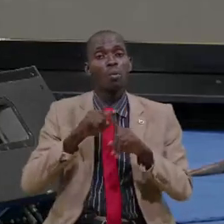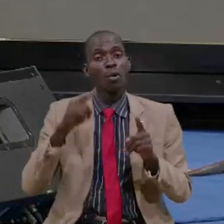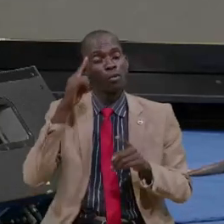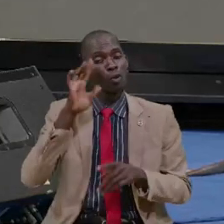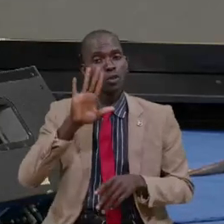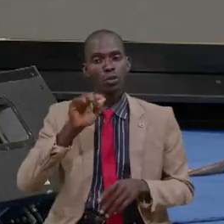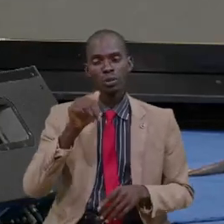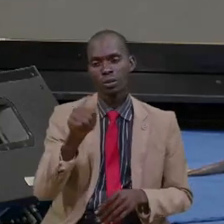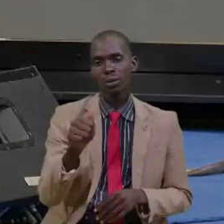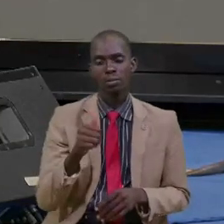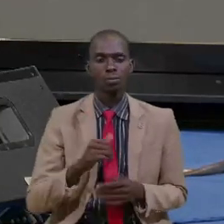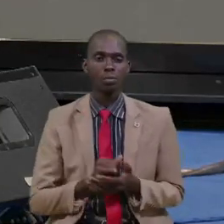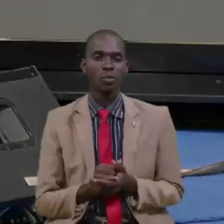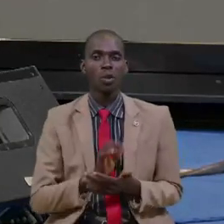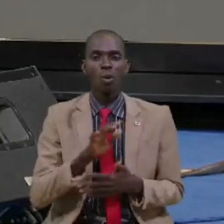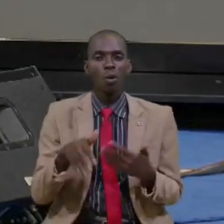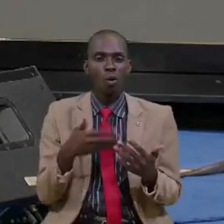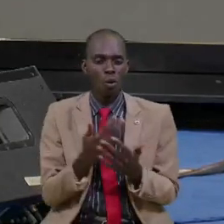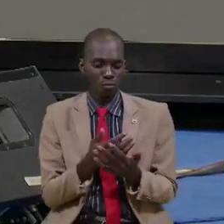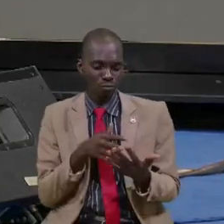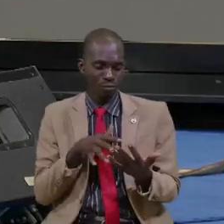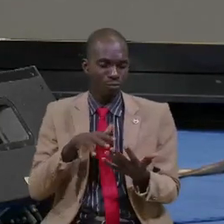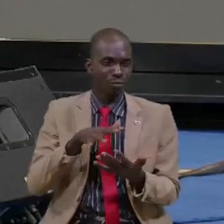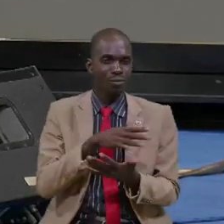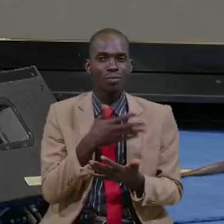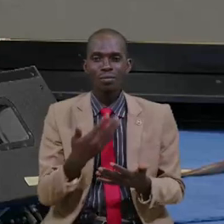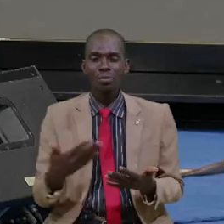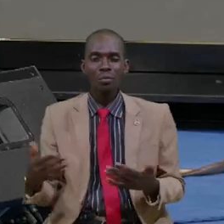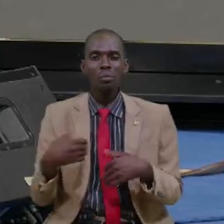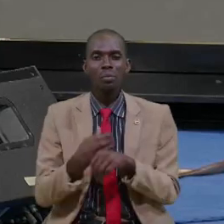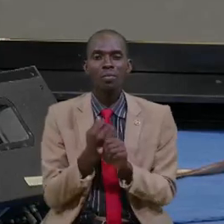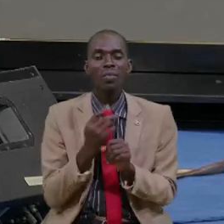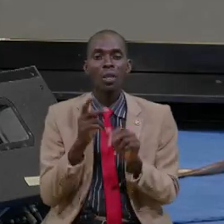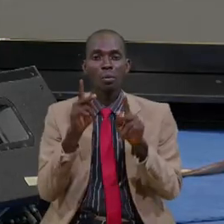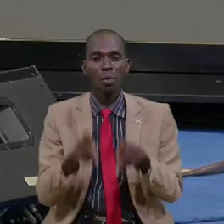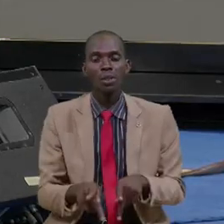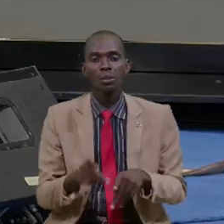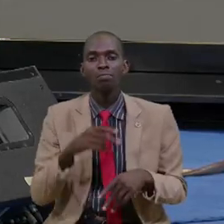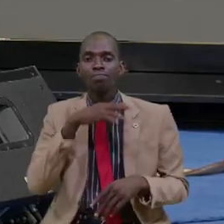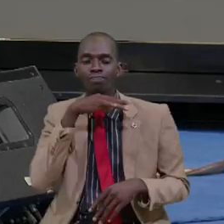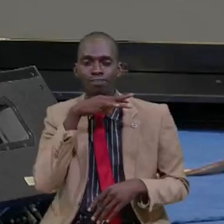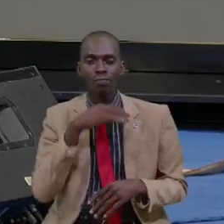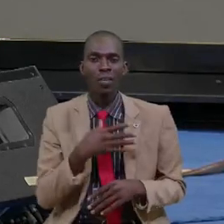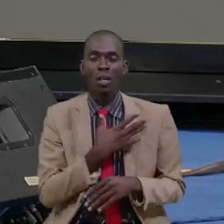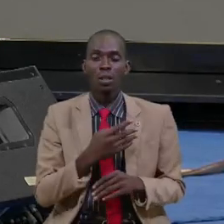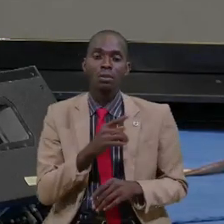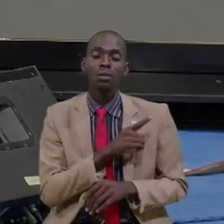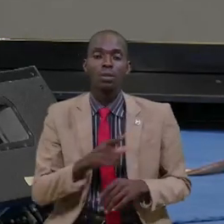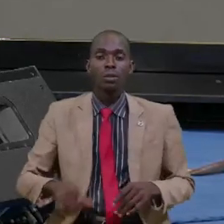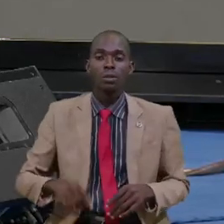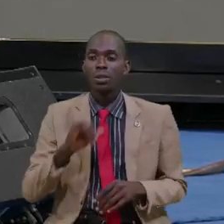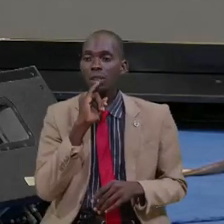pour le moi. Ça, c'est l'amour du moi. Toutes ces choses amènent une personne à être corrompue. Et le Seigneur